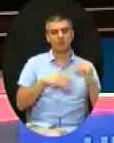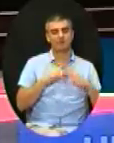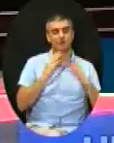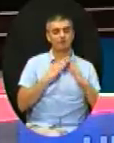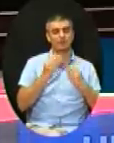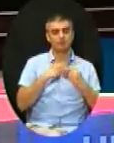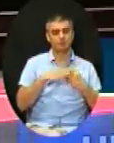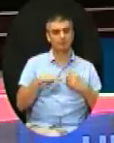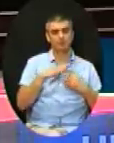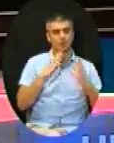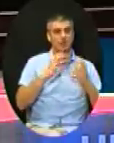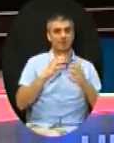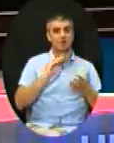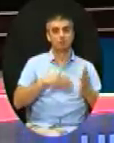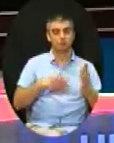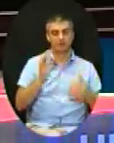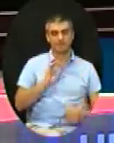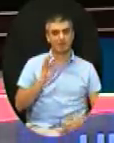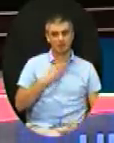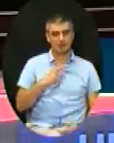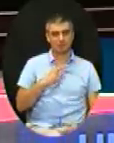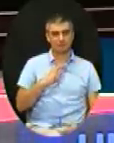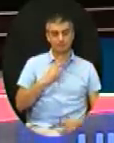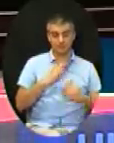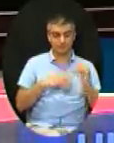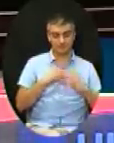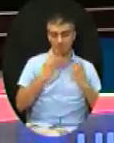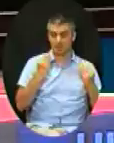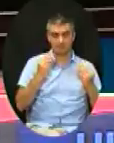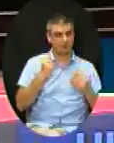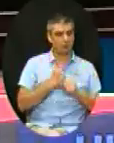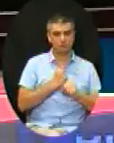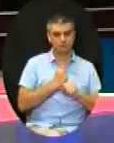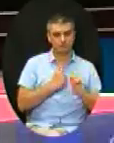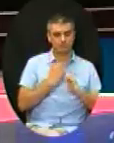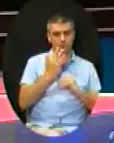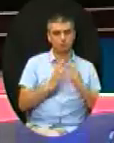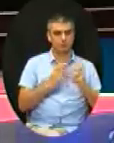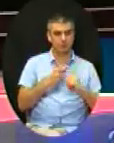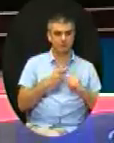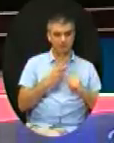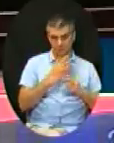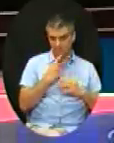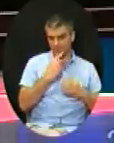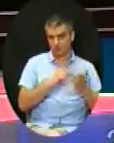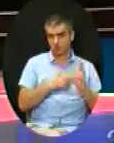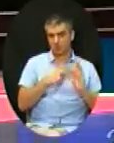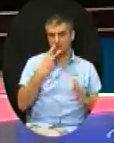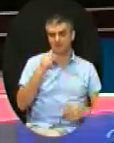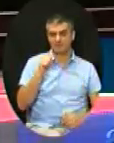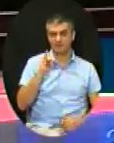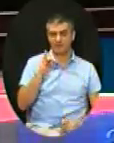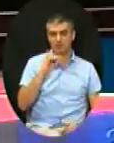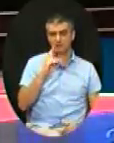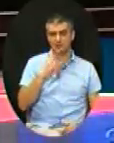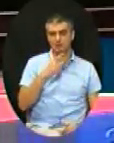נוספים בתוך תחום הכפר המאושר, ולמרות זאת, בנייה רבה מאוד נעשית מחוץ לכפרים. ציינתי את תוכנית פייד, אני שתי מילים